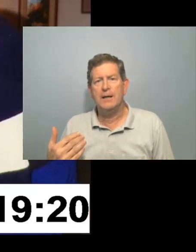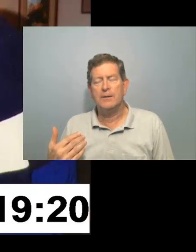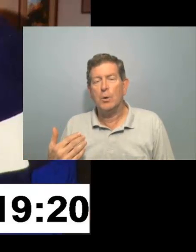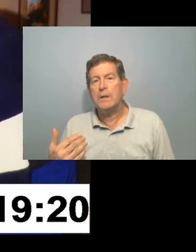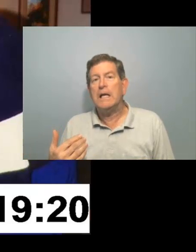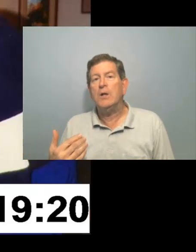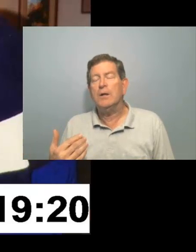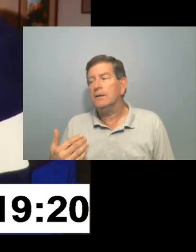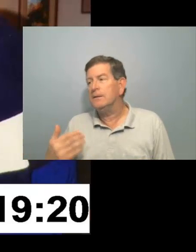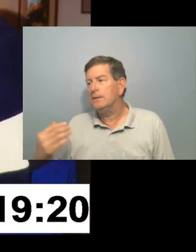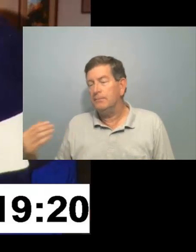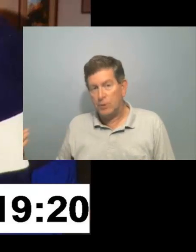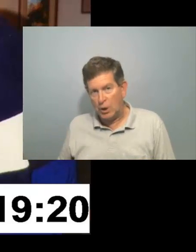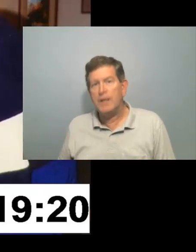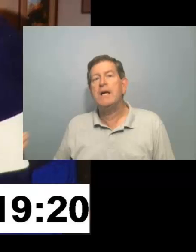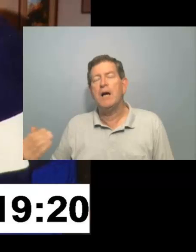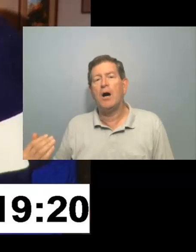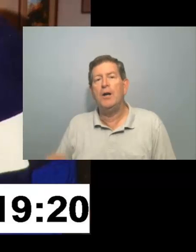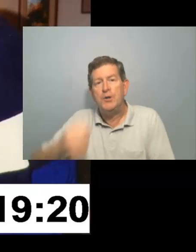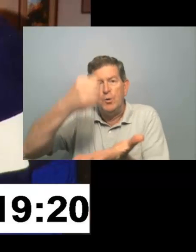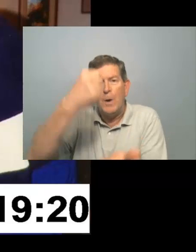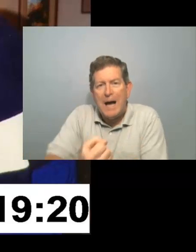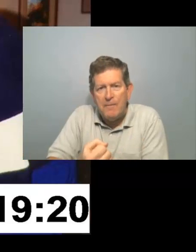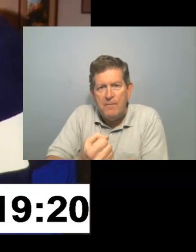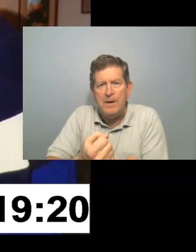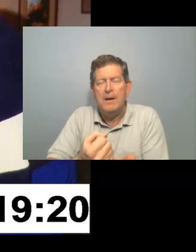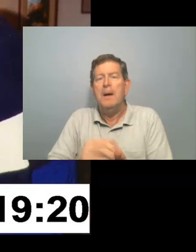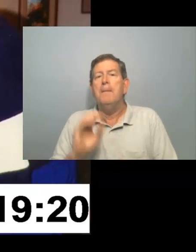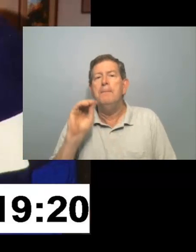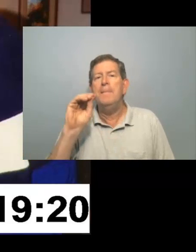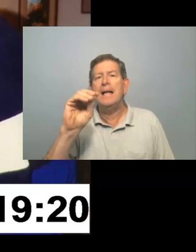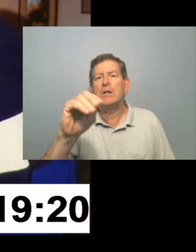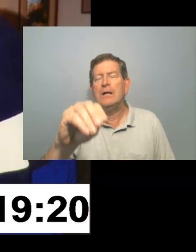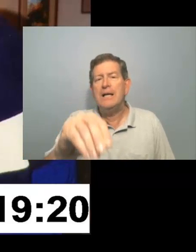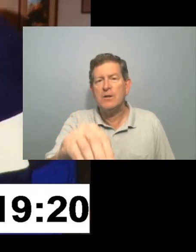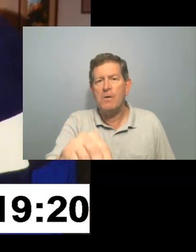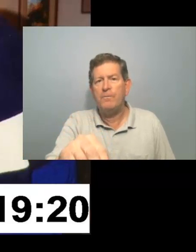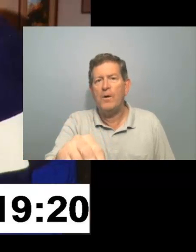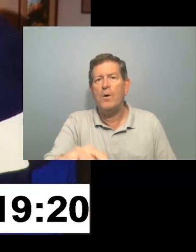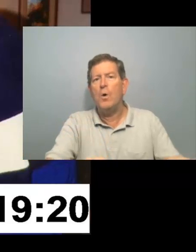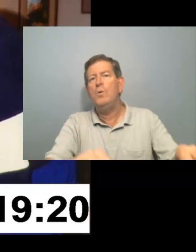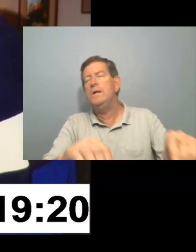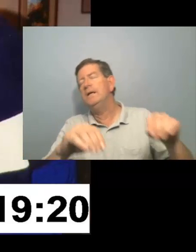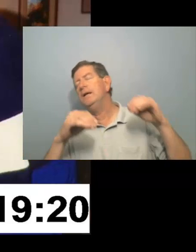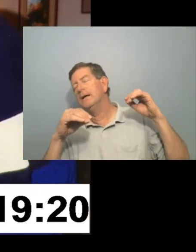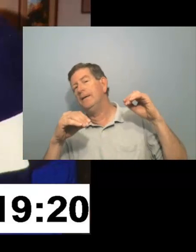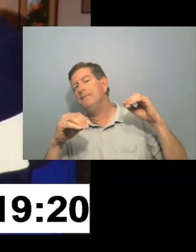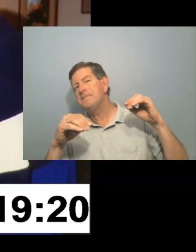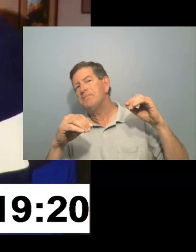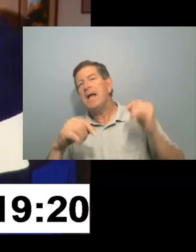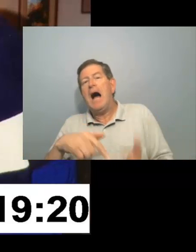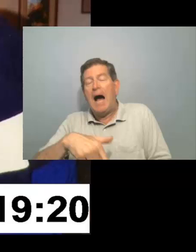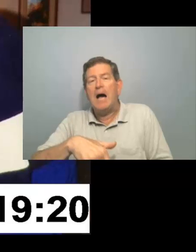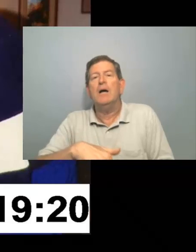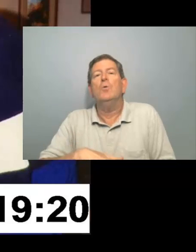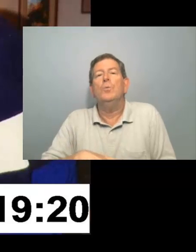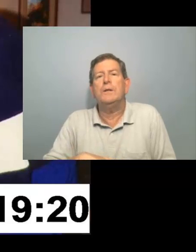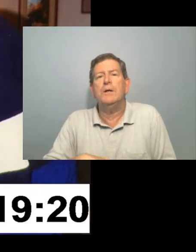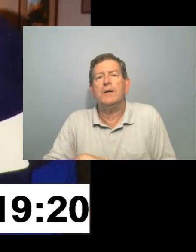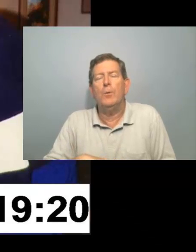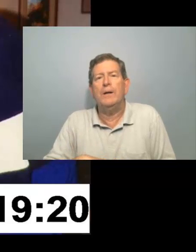quart. Donc, John et Carol doivent mettre les enfants au lit